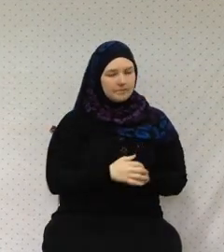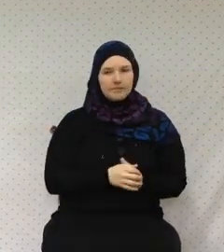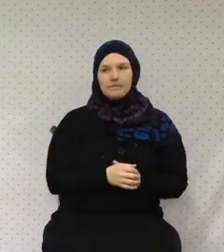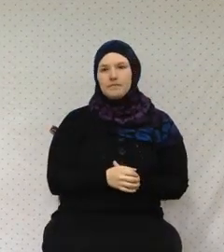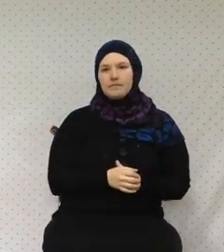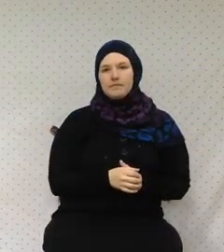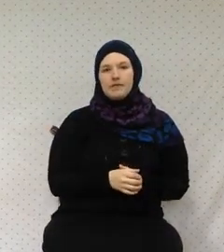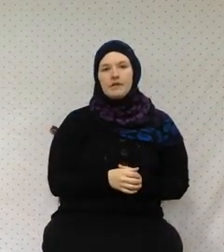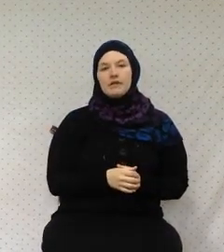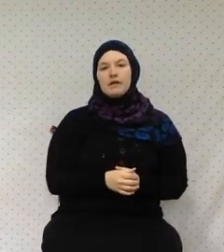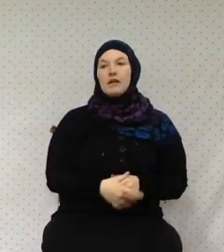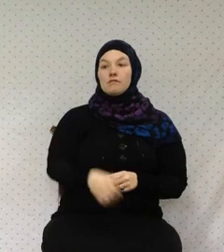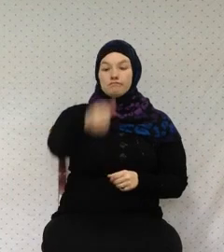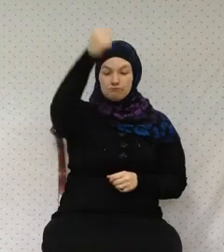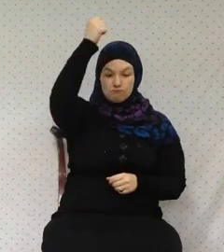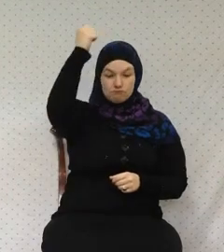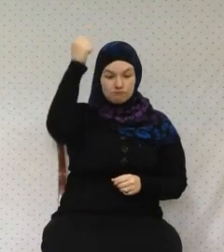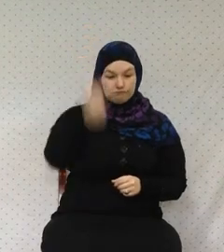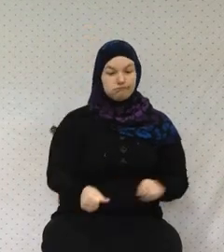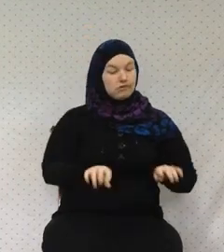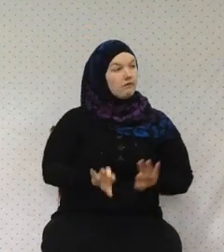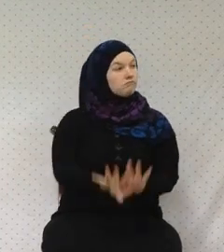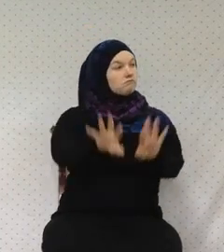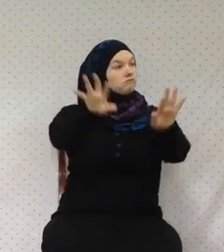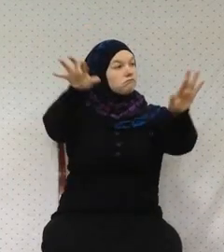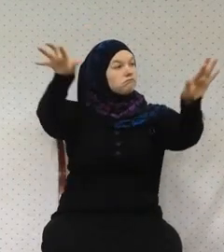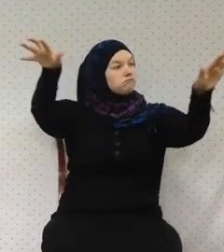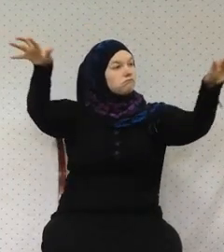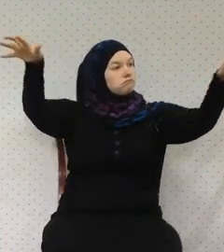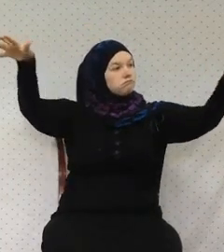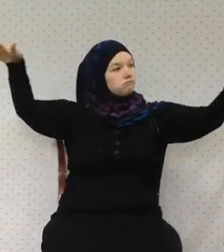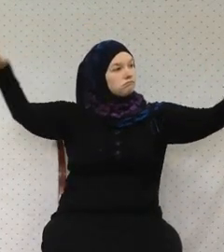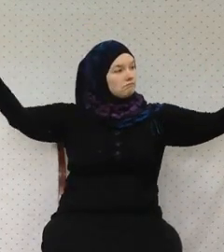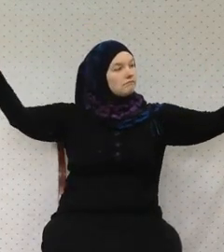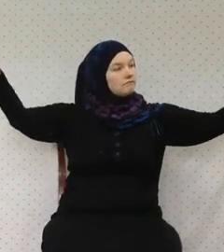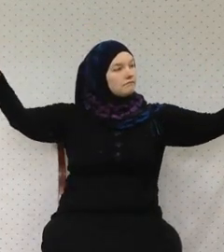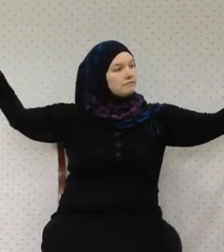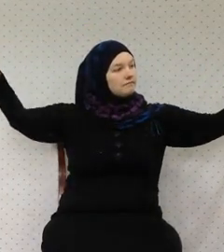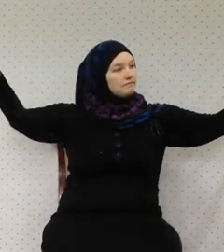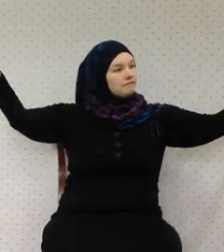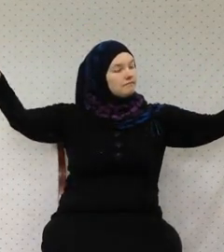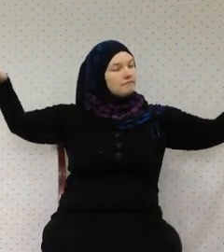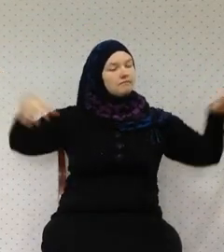فَانْفَلَقَ. The sea split into two huge mountains of water.